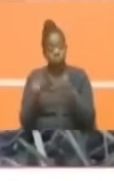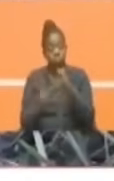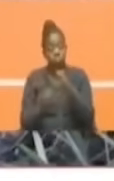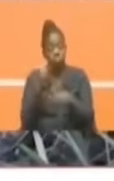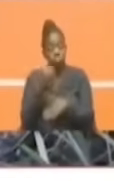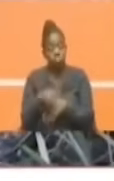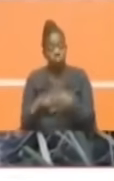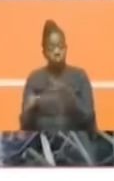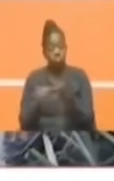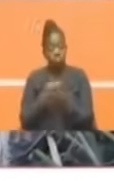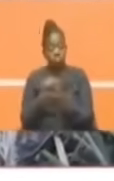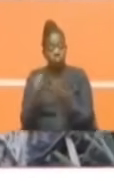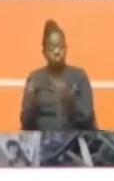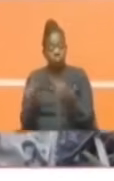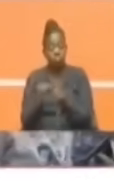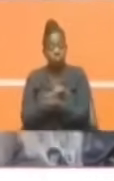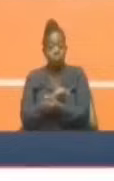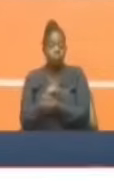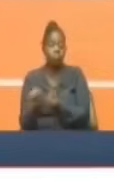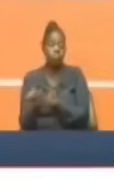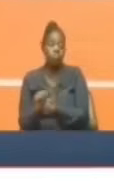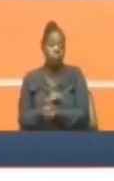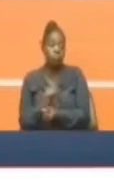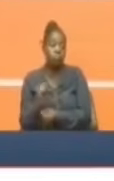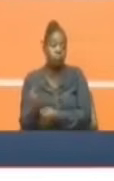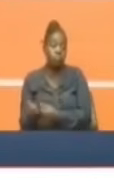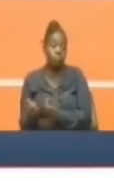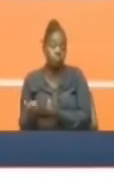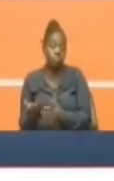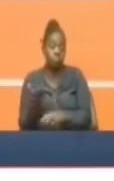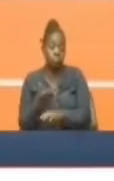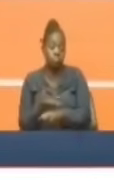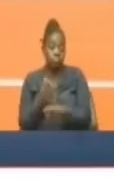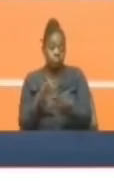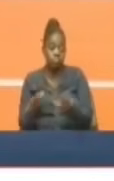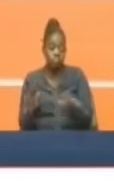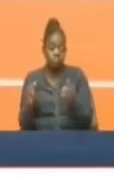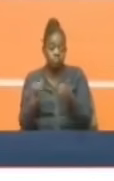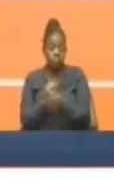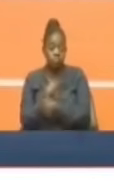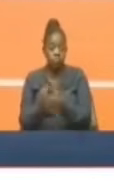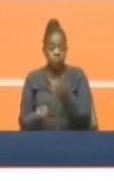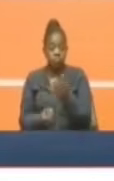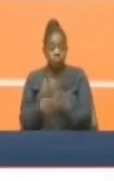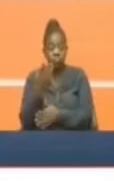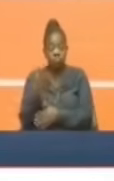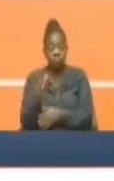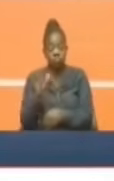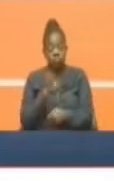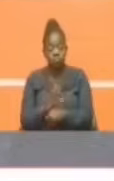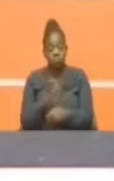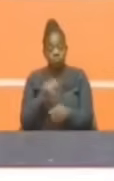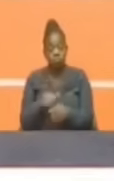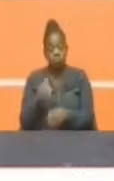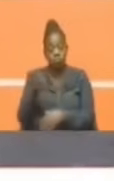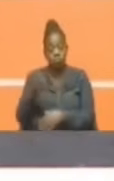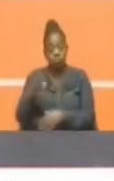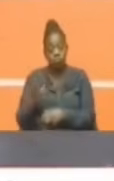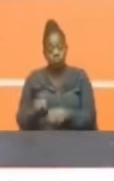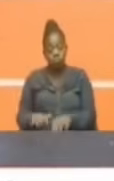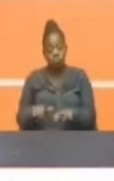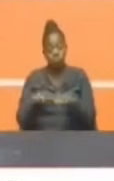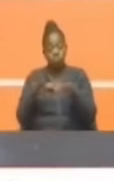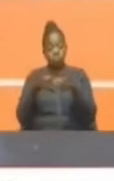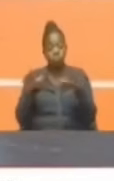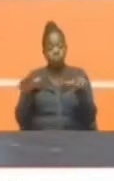n'agitadde ku butonde bw'ensi obutaaguddwataaguddwa n'entobazi n'ebibira bisaanyiziddwawo ekivuddeko amazzi okujjula mu nnyanja n'ebogawo